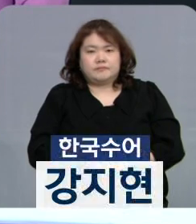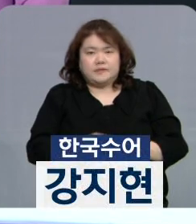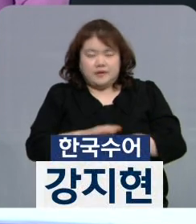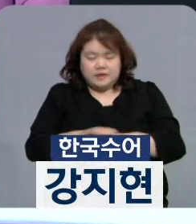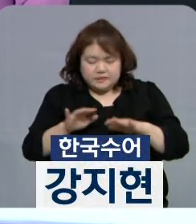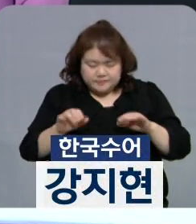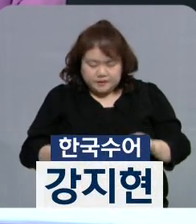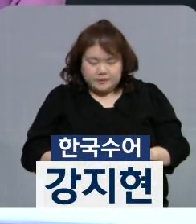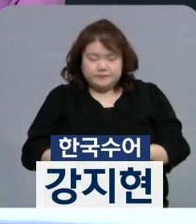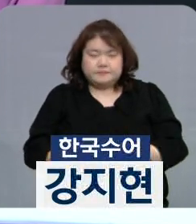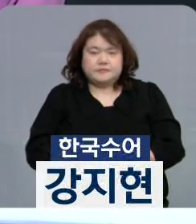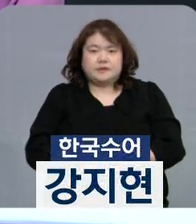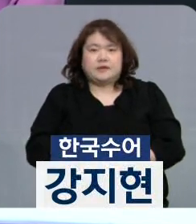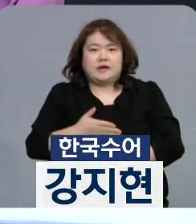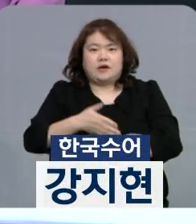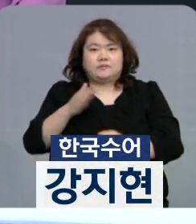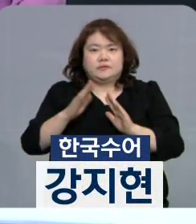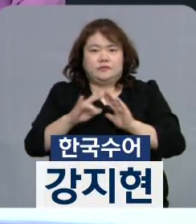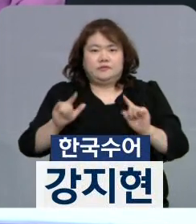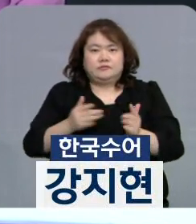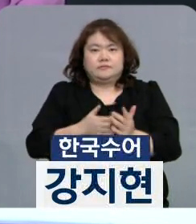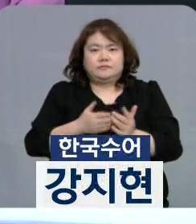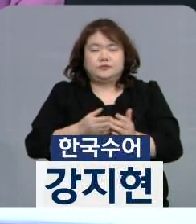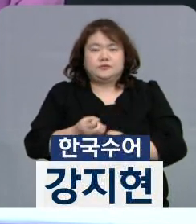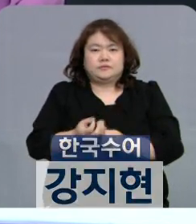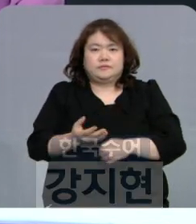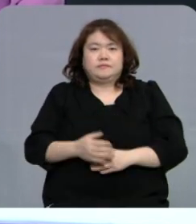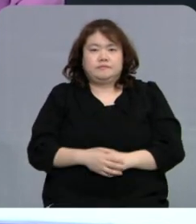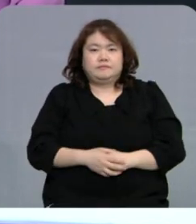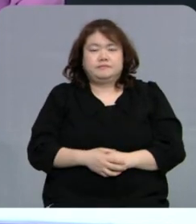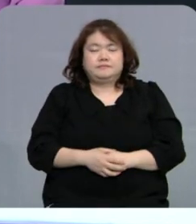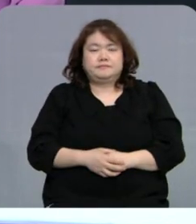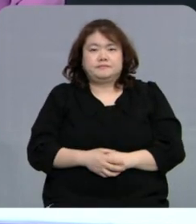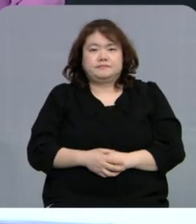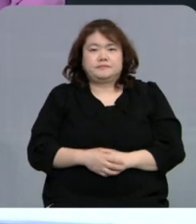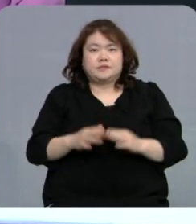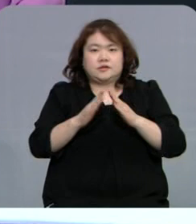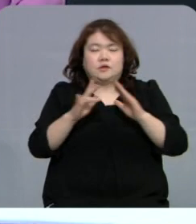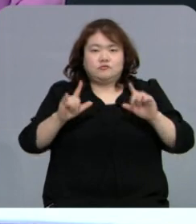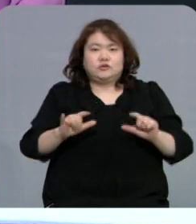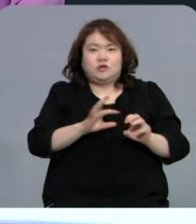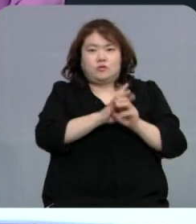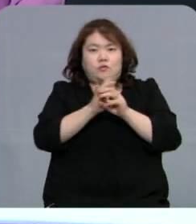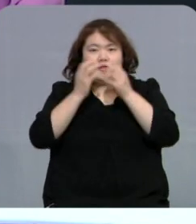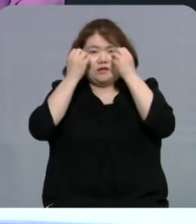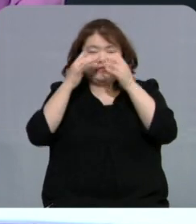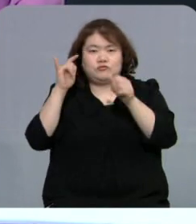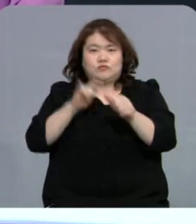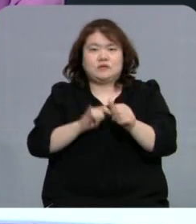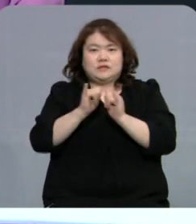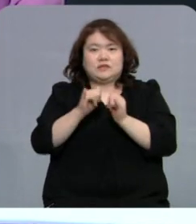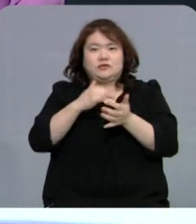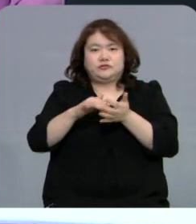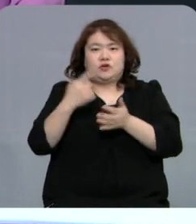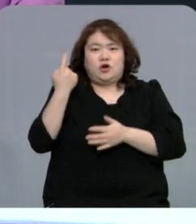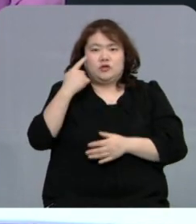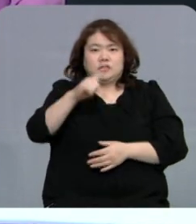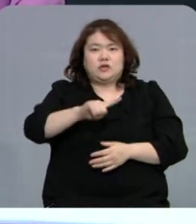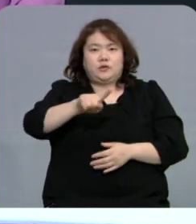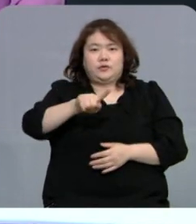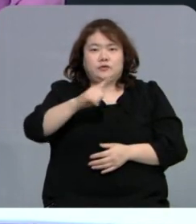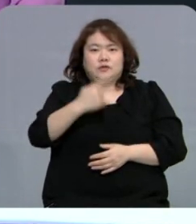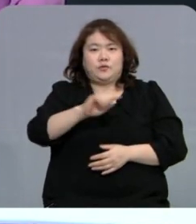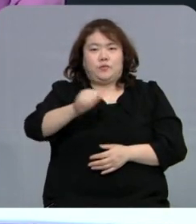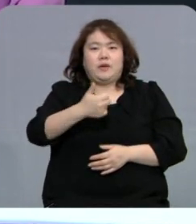시청자 여러분, 안녕하십니까? 9시 전북권 뉴스입니다. 전북 지역 코로나19 신규 확진자는 어제